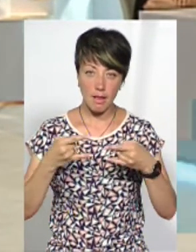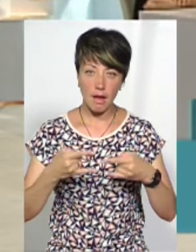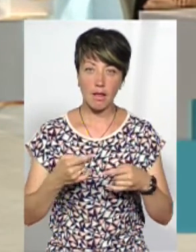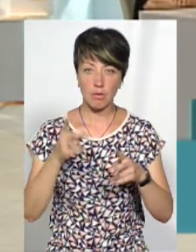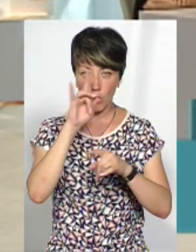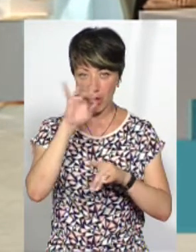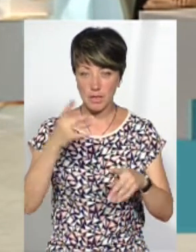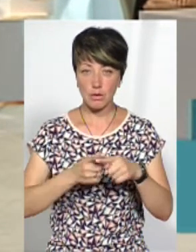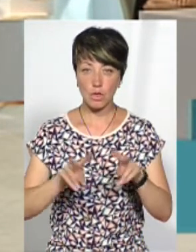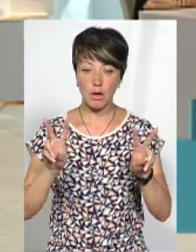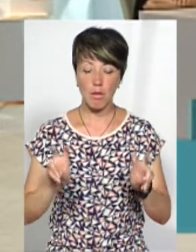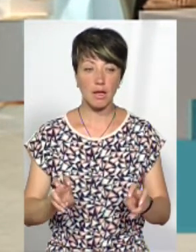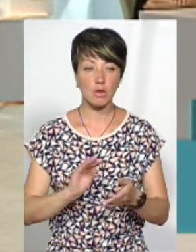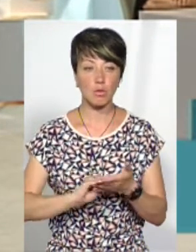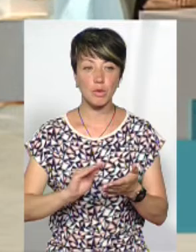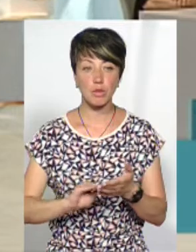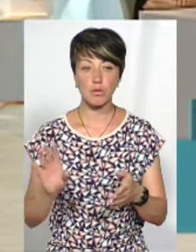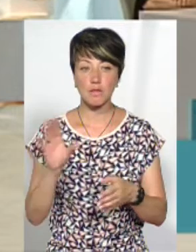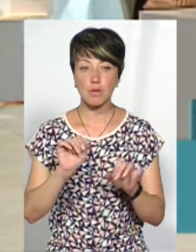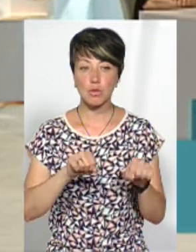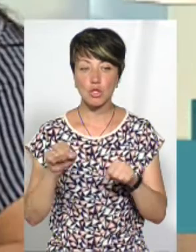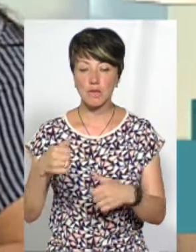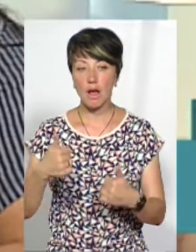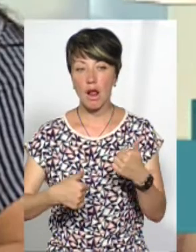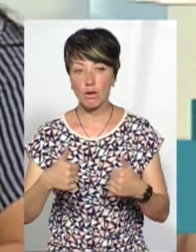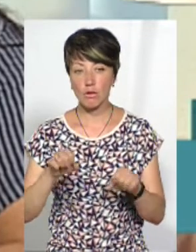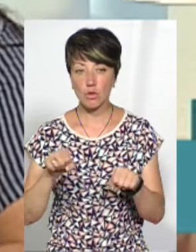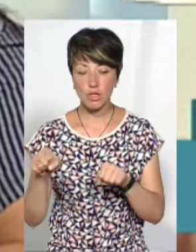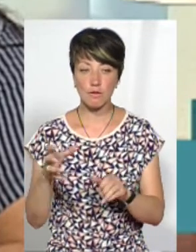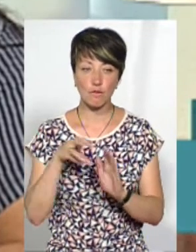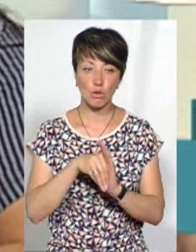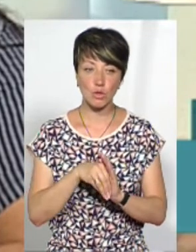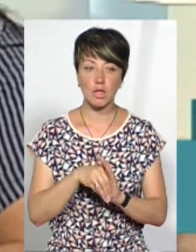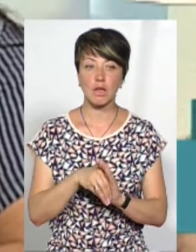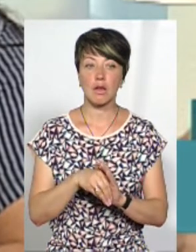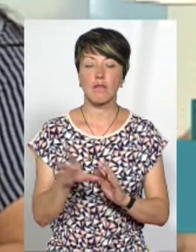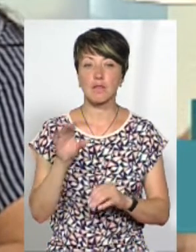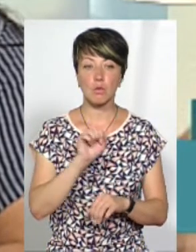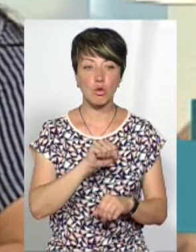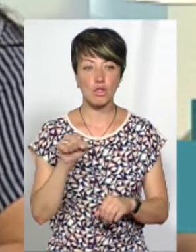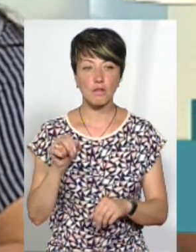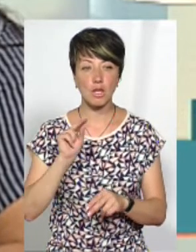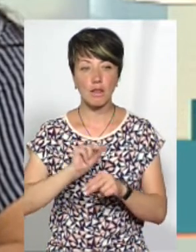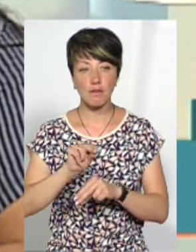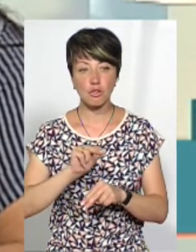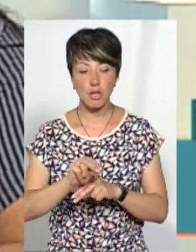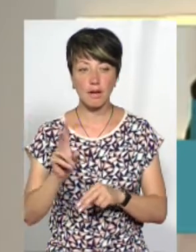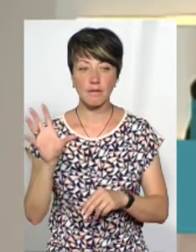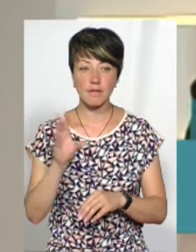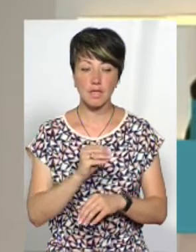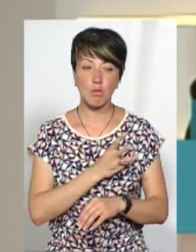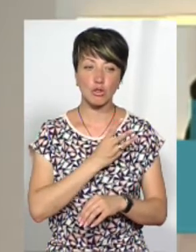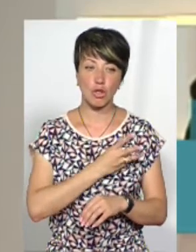і пишемо про всі можливості, про всі грантові можливості, в тому числі, про всі можливості навчальні для